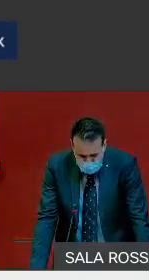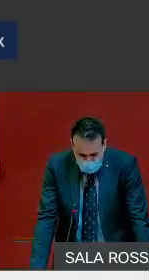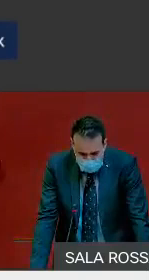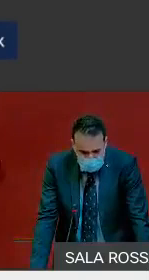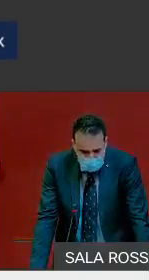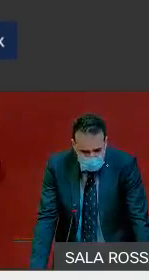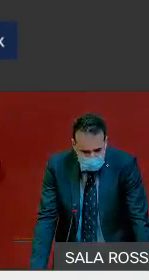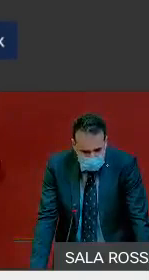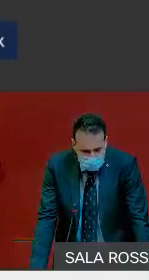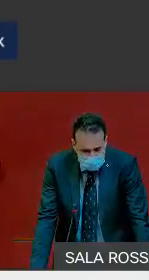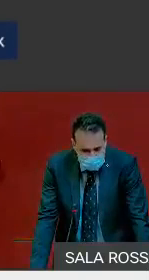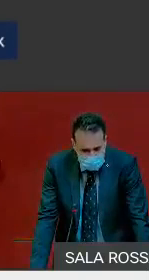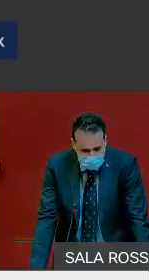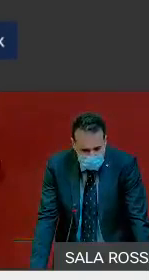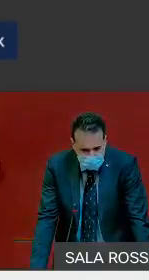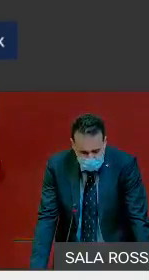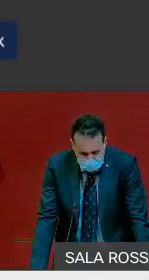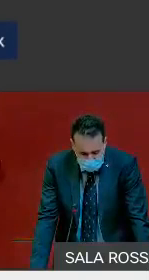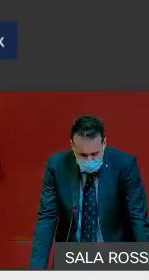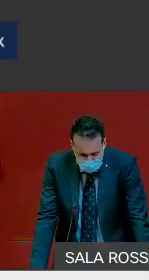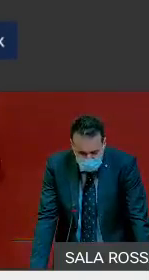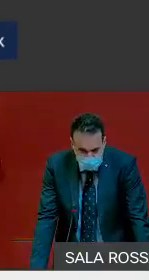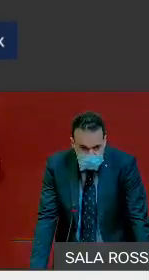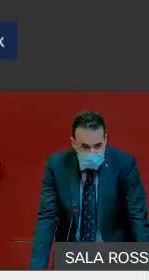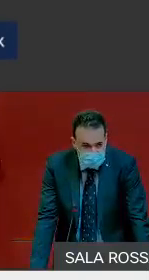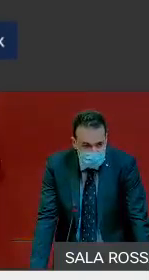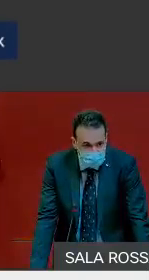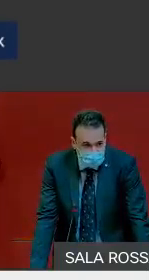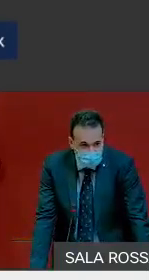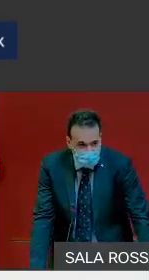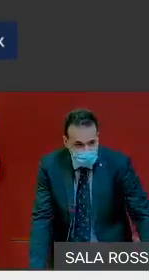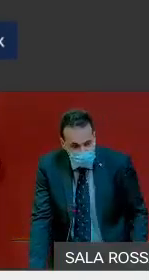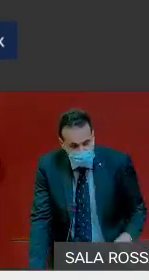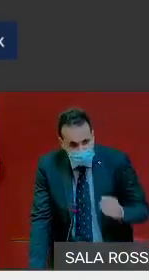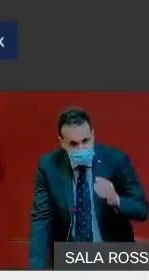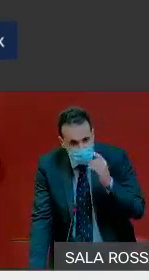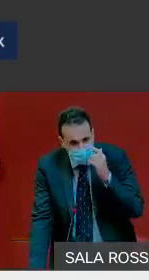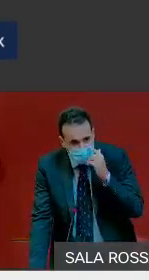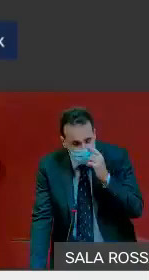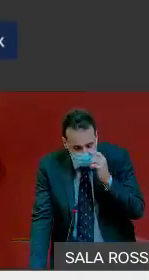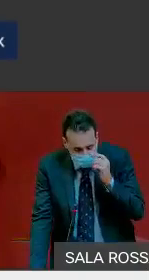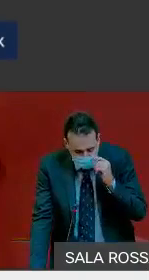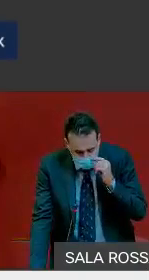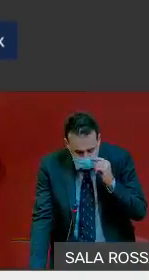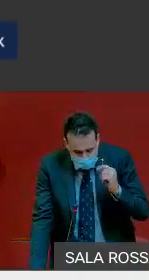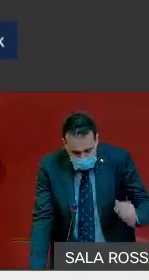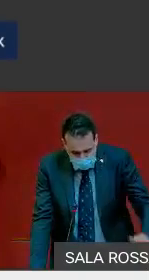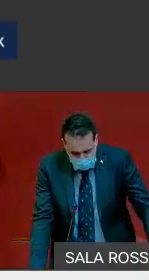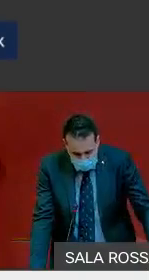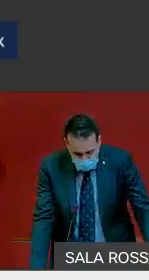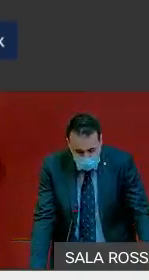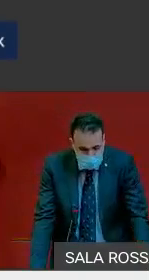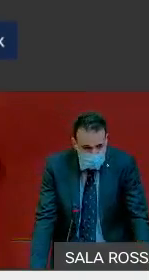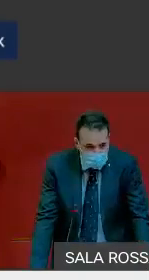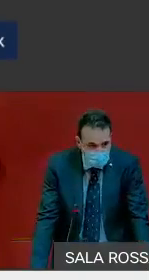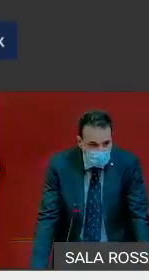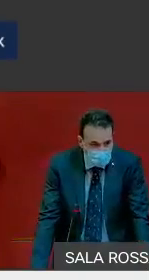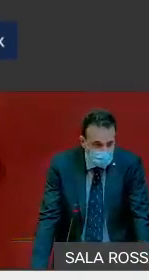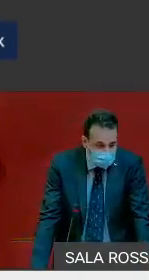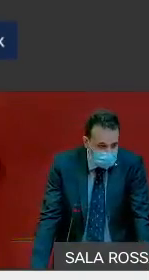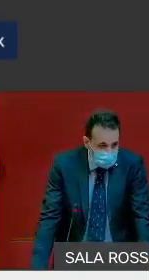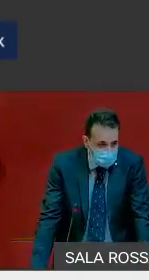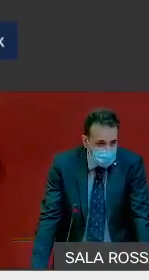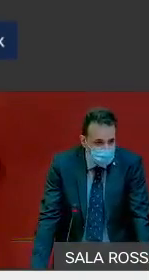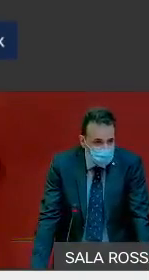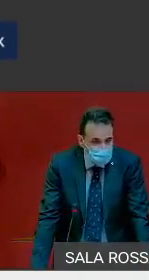questa questa manifestazione appunto è tesa ad individuare appunto un soggetto un soggetto che in grado di farlo di